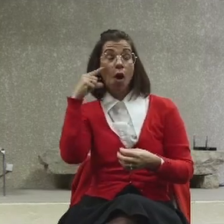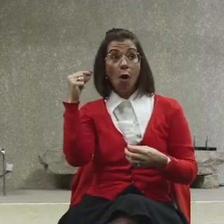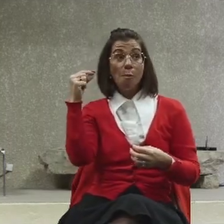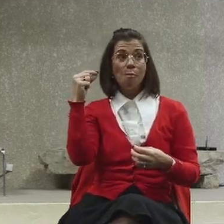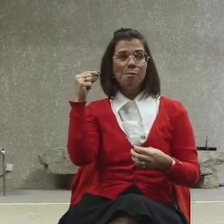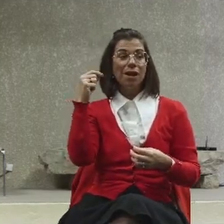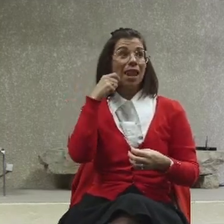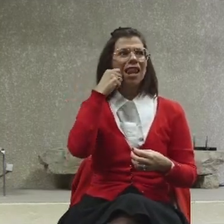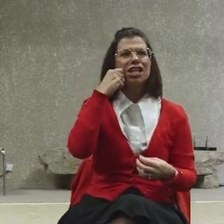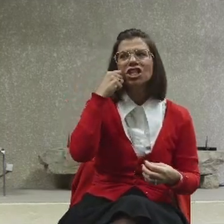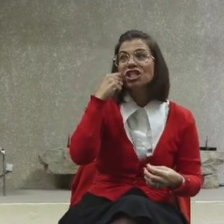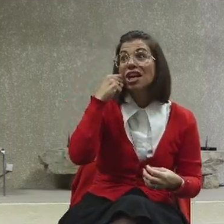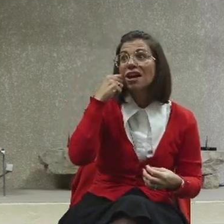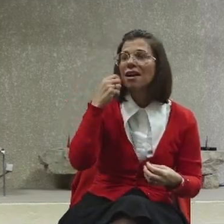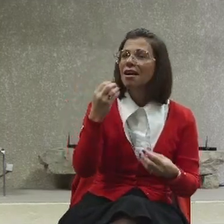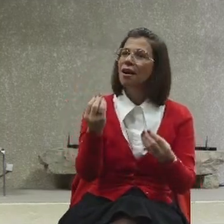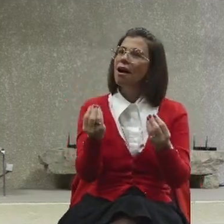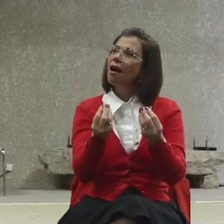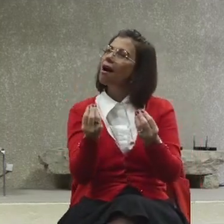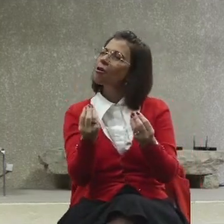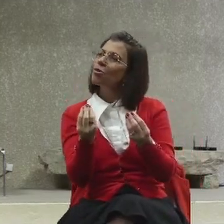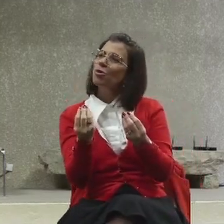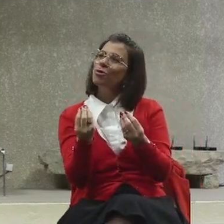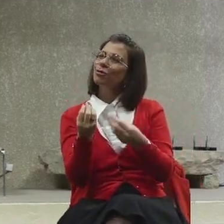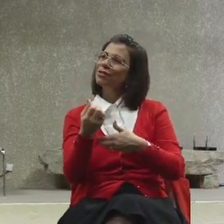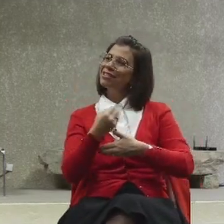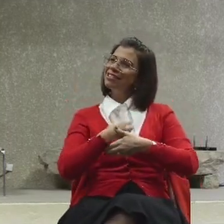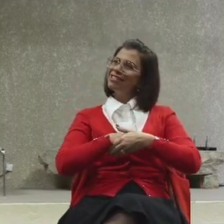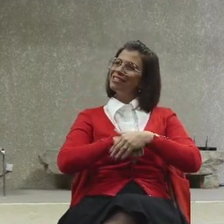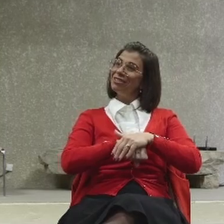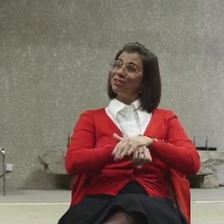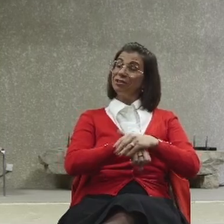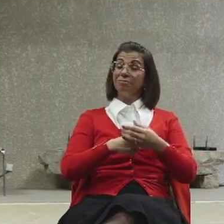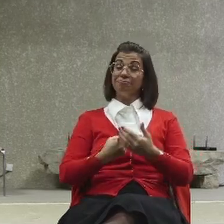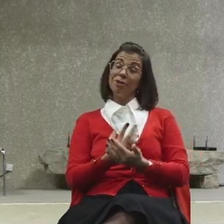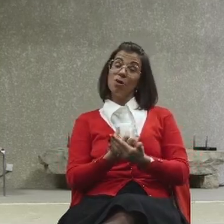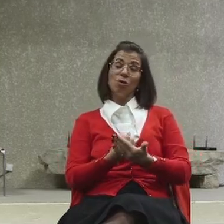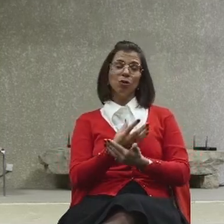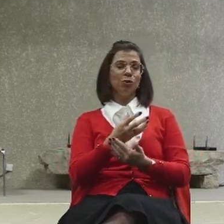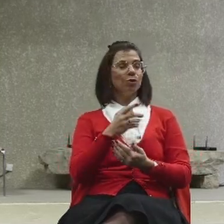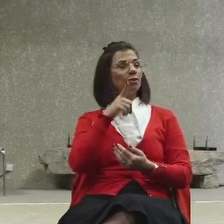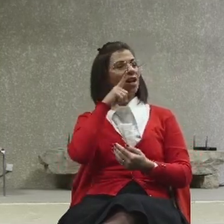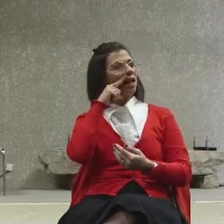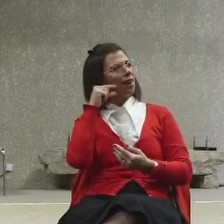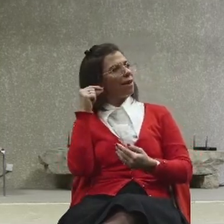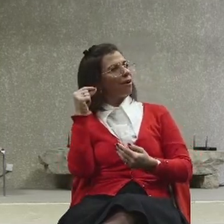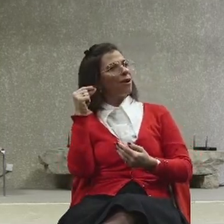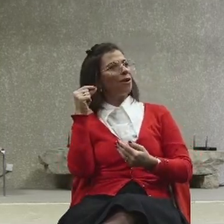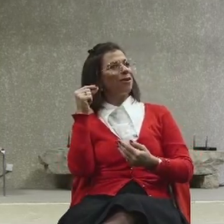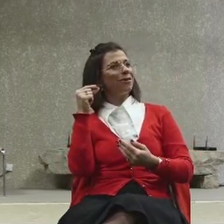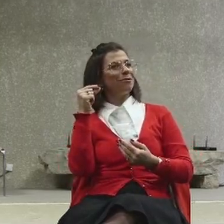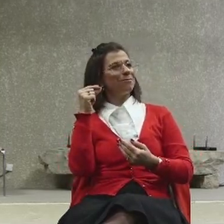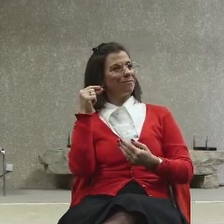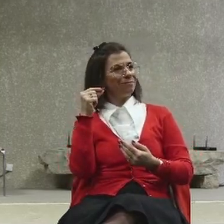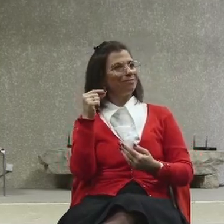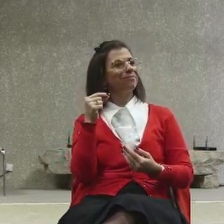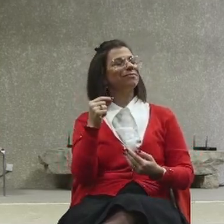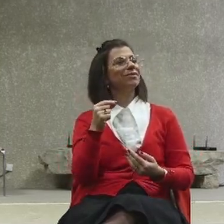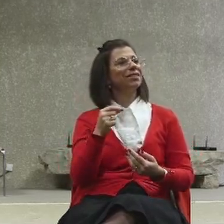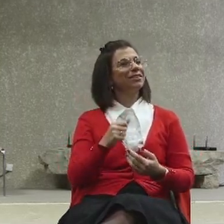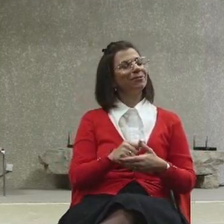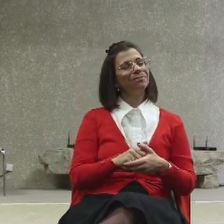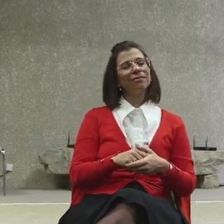glorifié. Mais voici le temps. Il a été glorifié, le Seigneur Jésus, élevé. Amen.